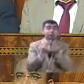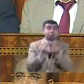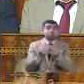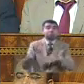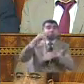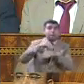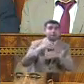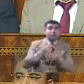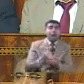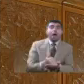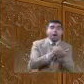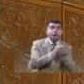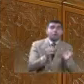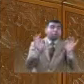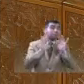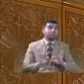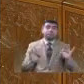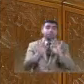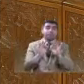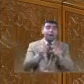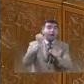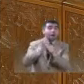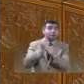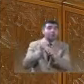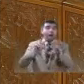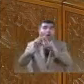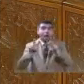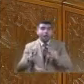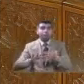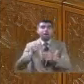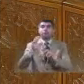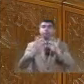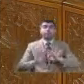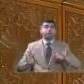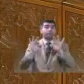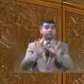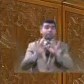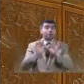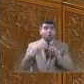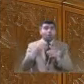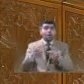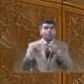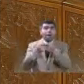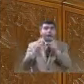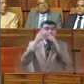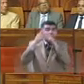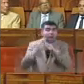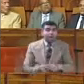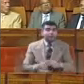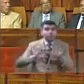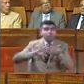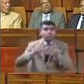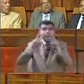المشاريع المنتجة المهيكلة اللي كتخلق مناصب الشغل؟ أعطيونا أمثلة حية وقولوا لنا شحال ديال عدد مناصب الشغل اللي خلقتوها في